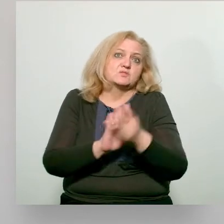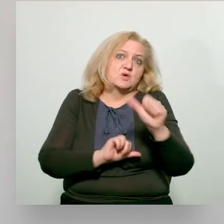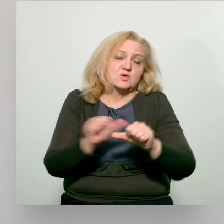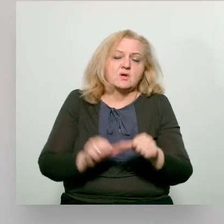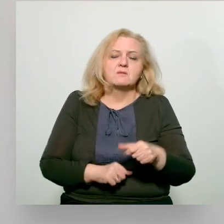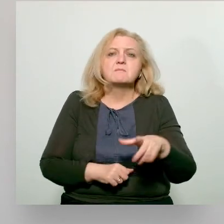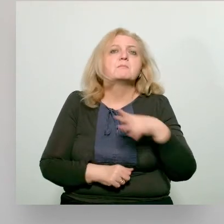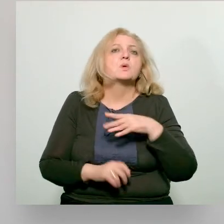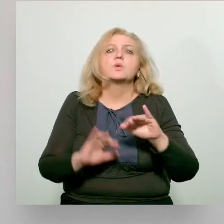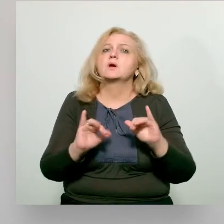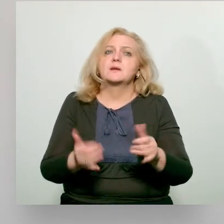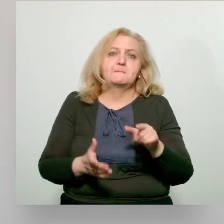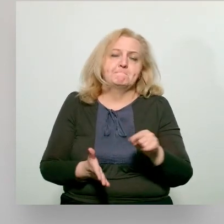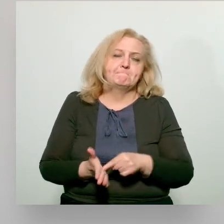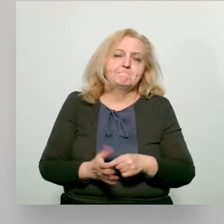całkowite, totalną